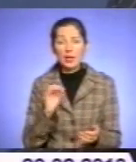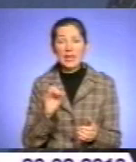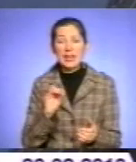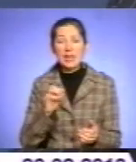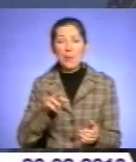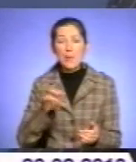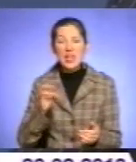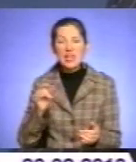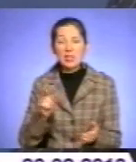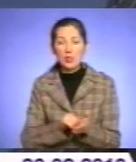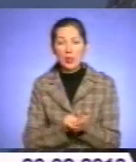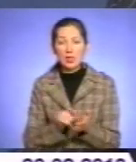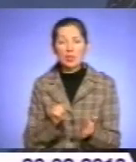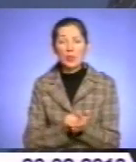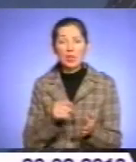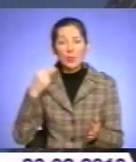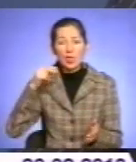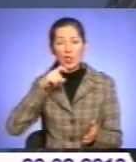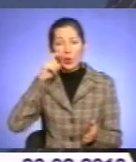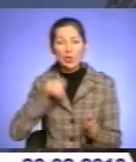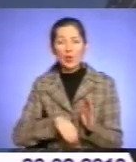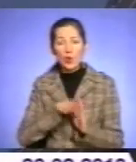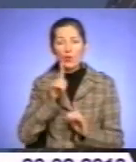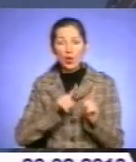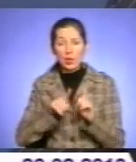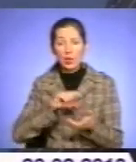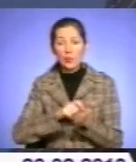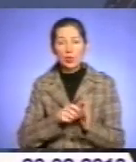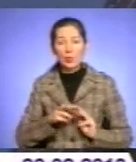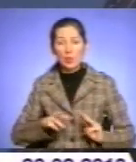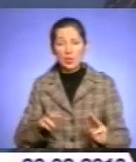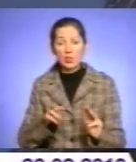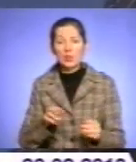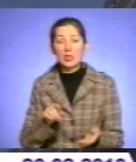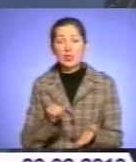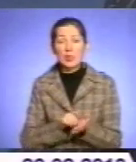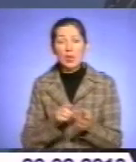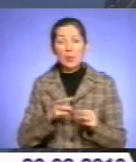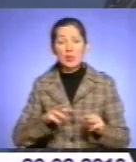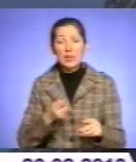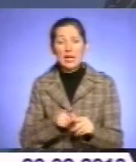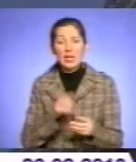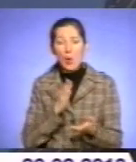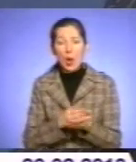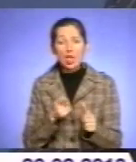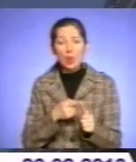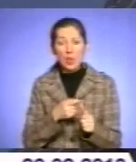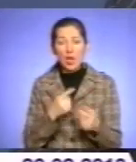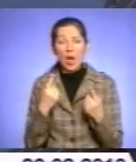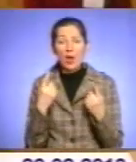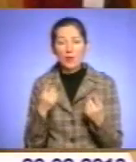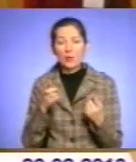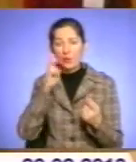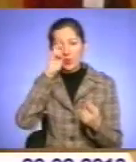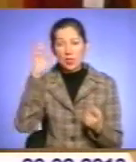України, Верховної Ради, Кабінету міністрів і стипендії міністерства, які мають ім'я видатних вчених чи видатних